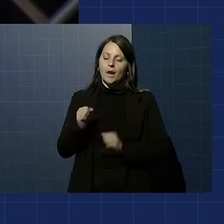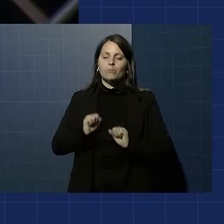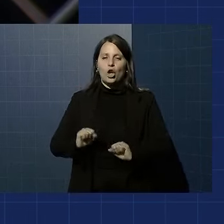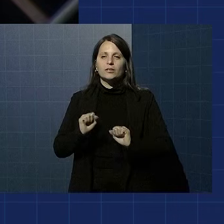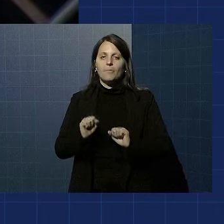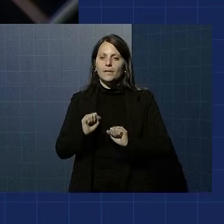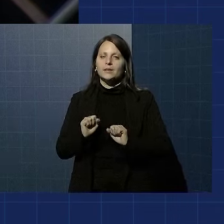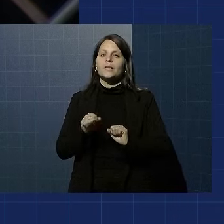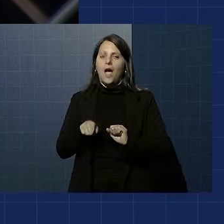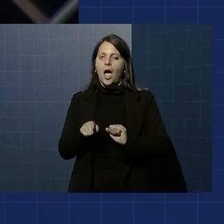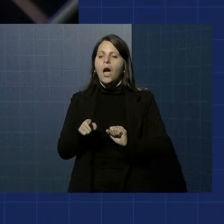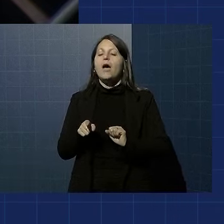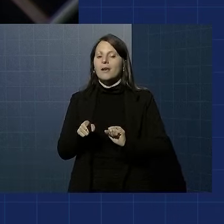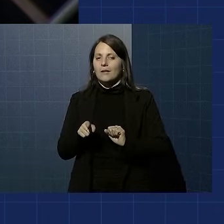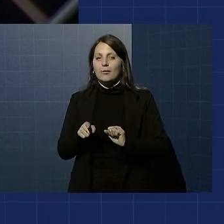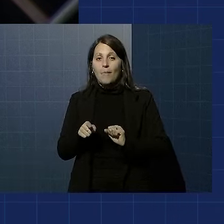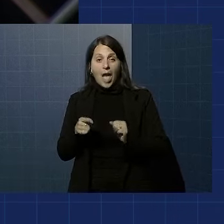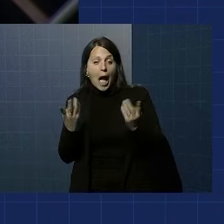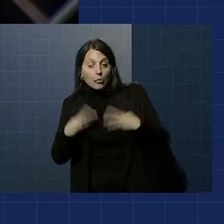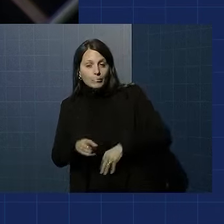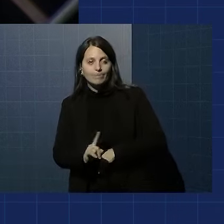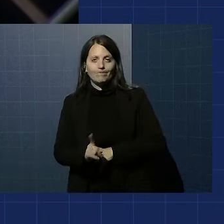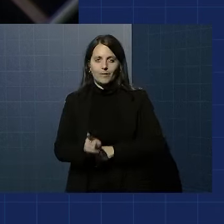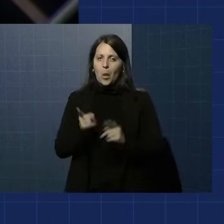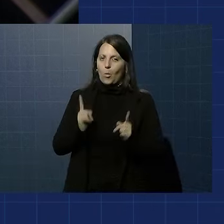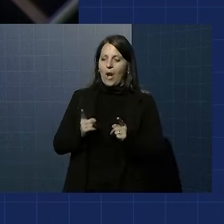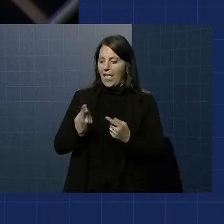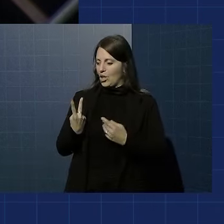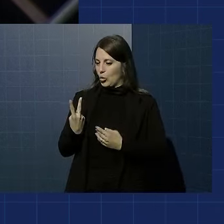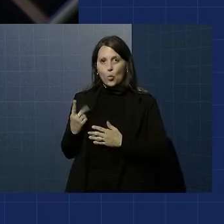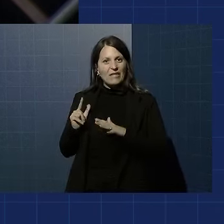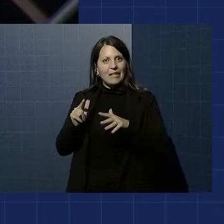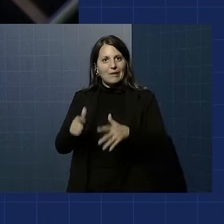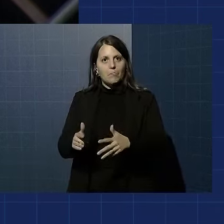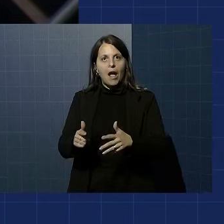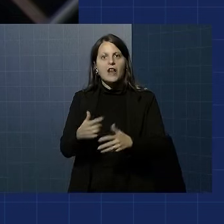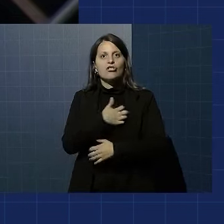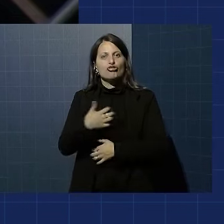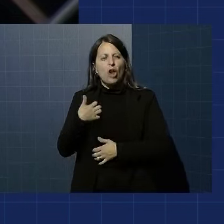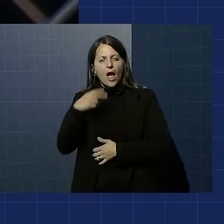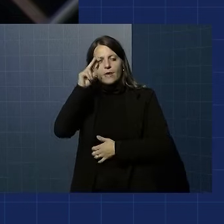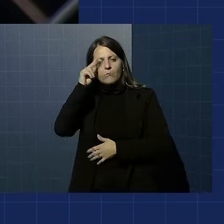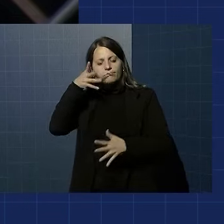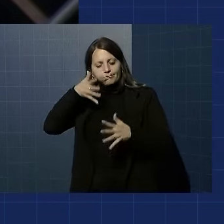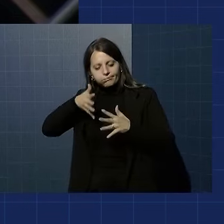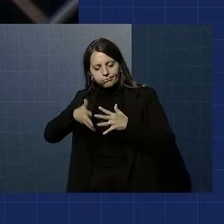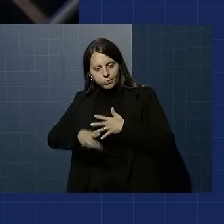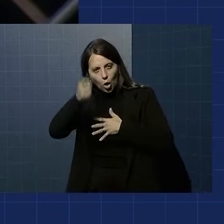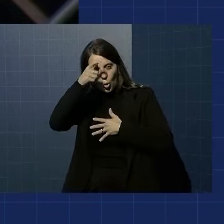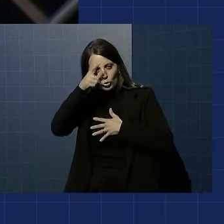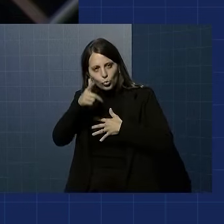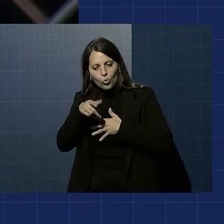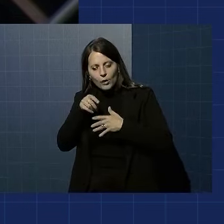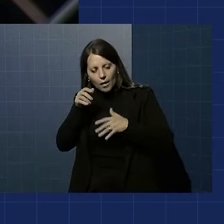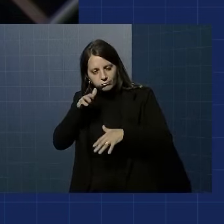non indifferente di poter vivere due settimane di scienza, di conoscenza, di cultura,